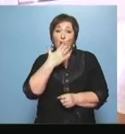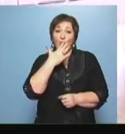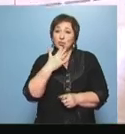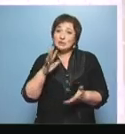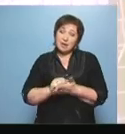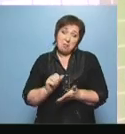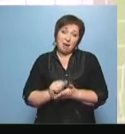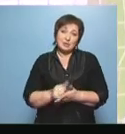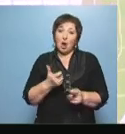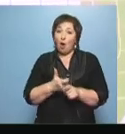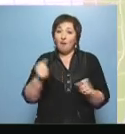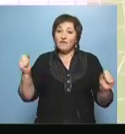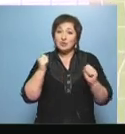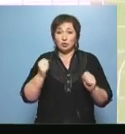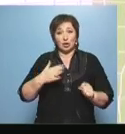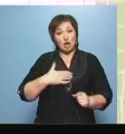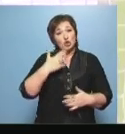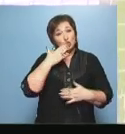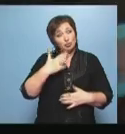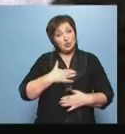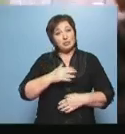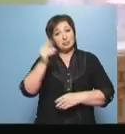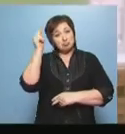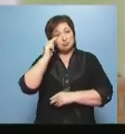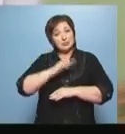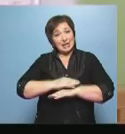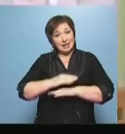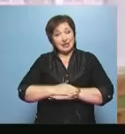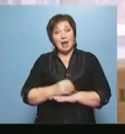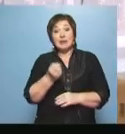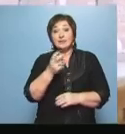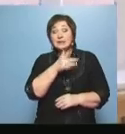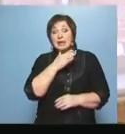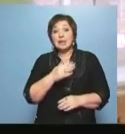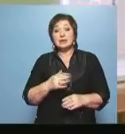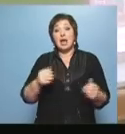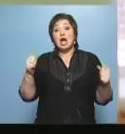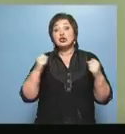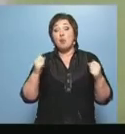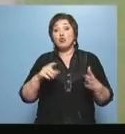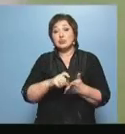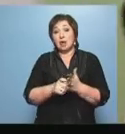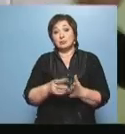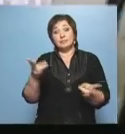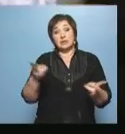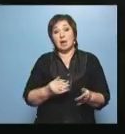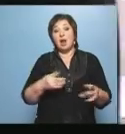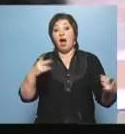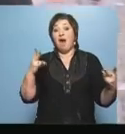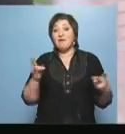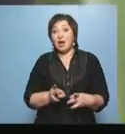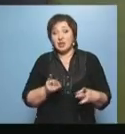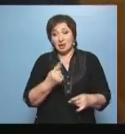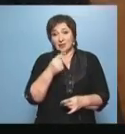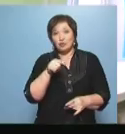Отжимаемся. Физкультура – наше любимое занятие. 17 лет назад спортзал признали аварийным и закрыли. Но одного на